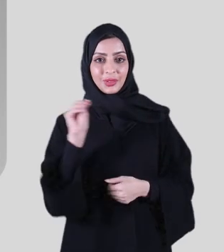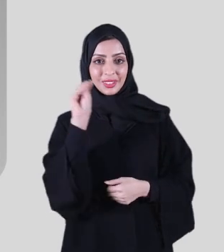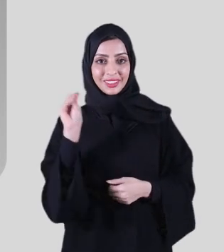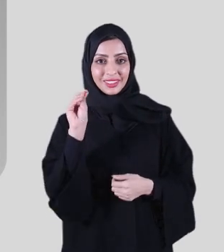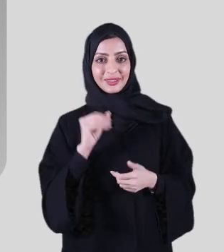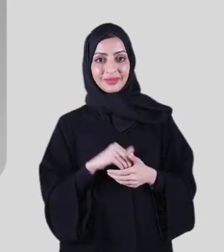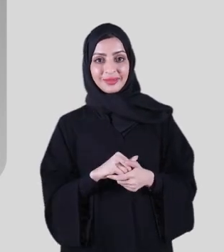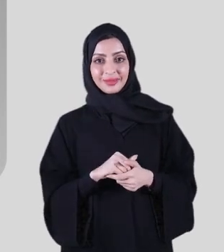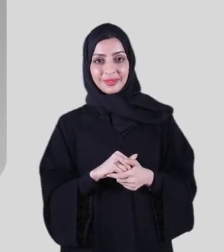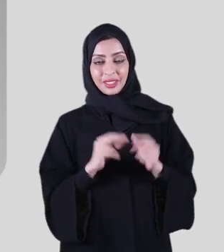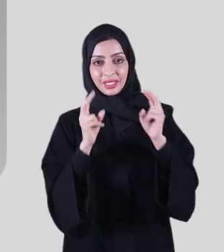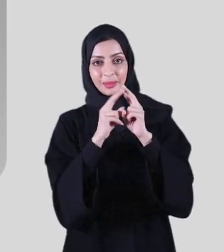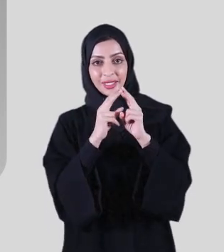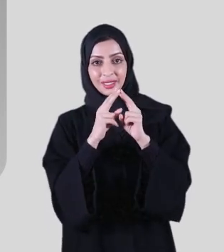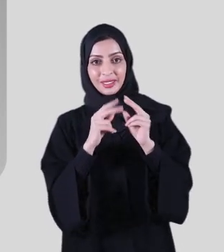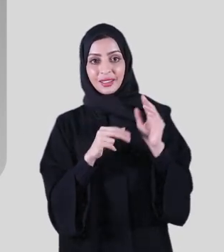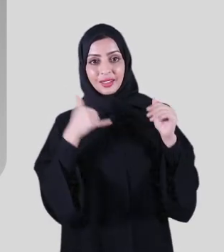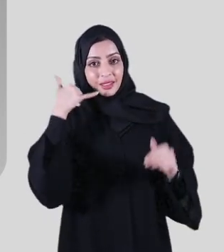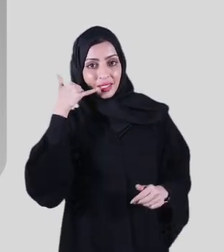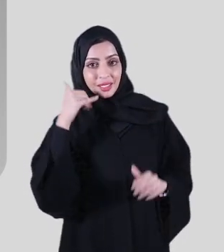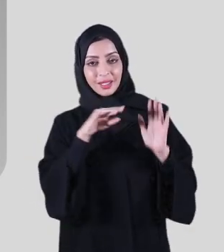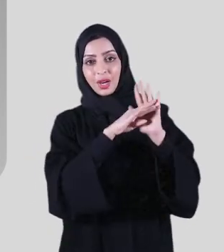الهيئة الإلكتروني والتطبيق الذكي،